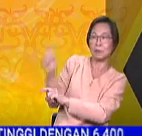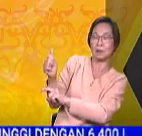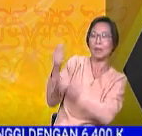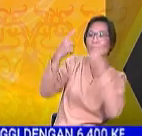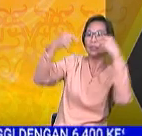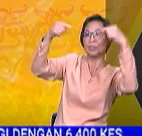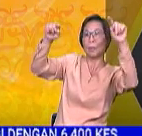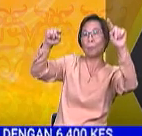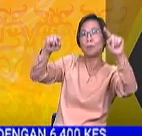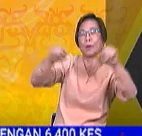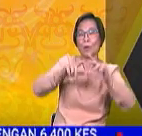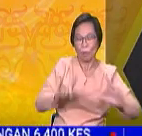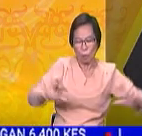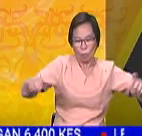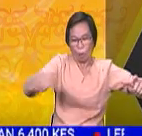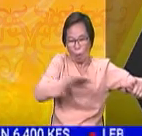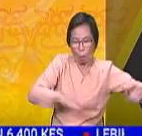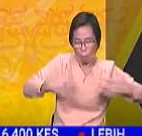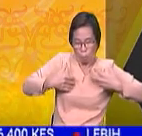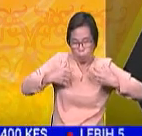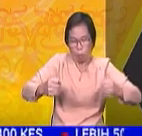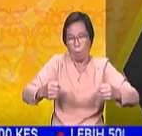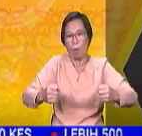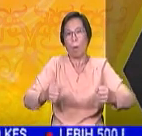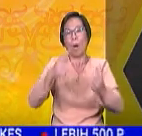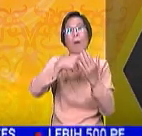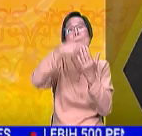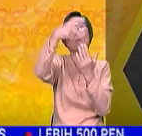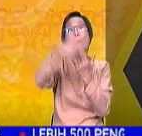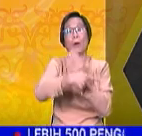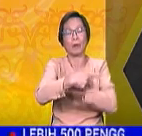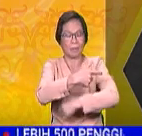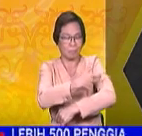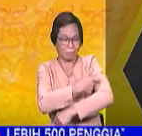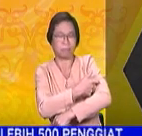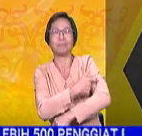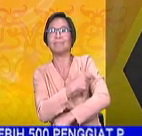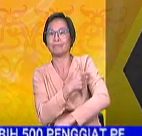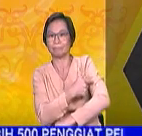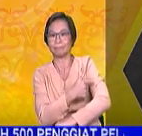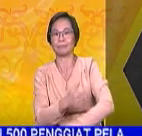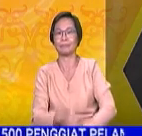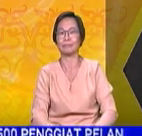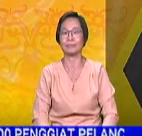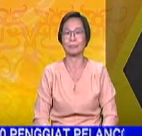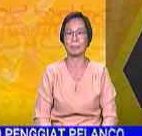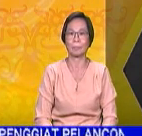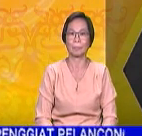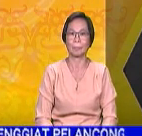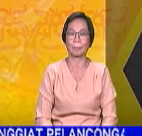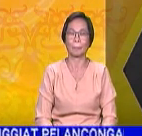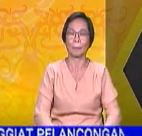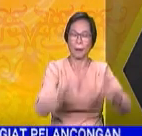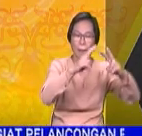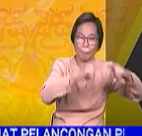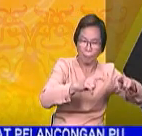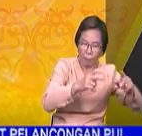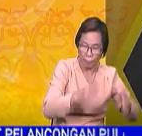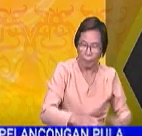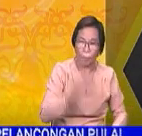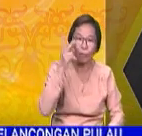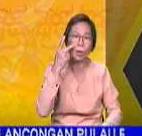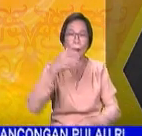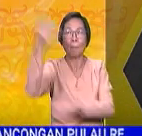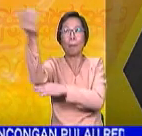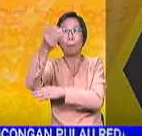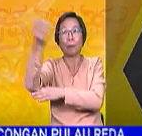mencapai sasaran immunity kelompok pada Lucy program imunisasi coffee 19 kebangsaan fetch menganalisis politik